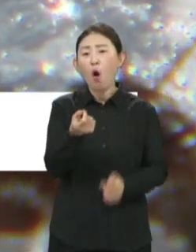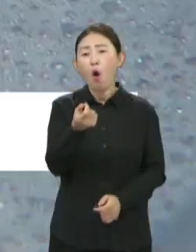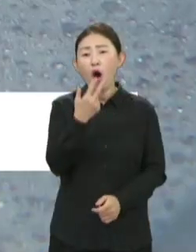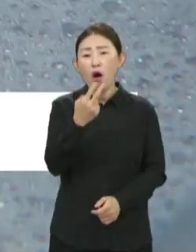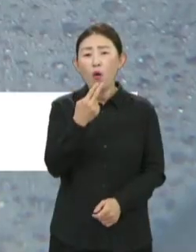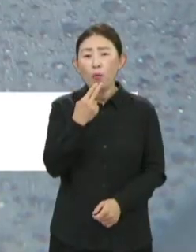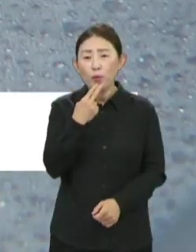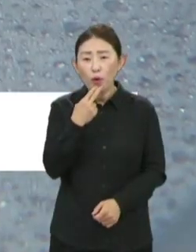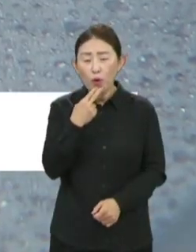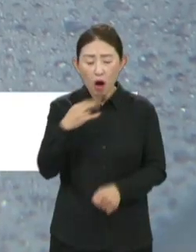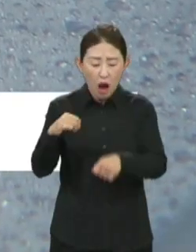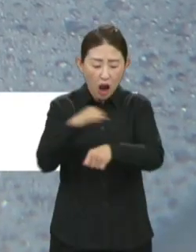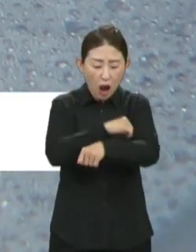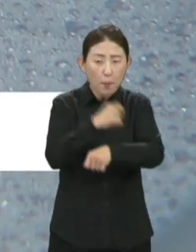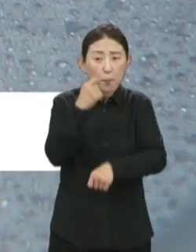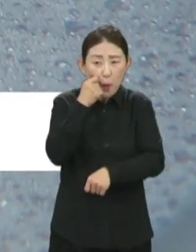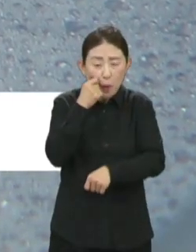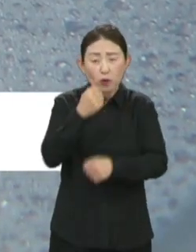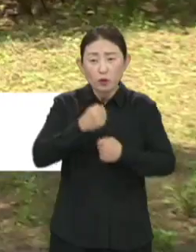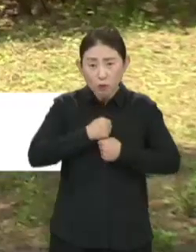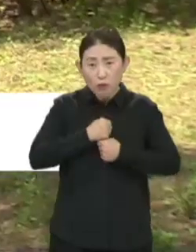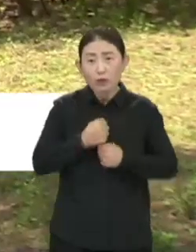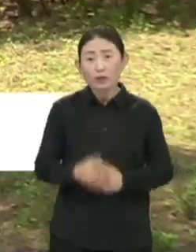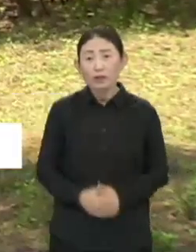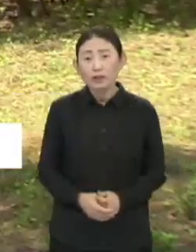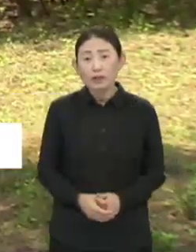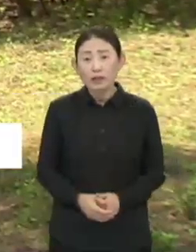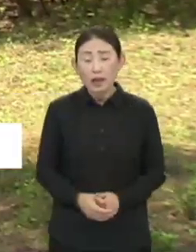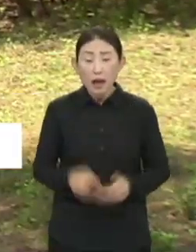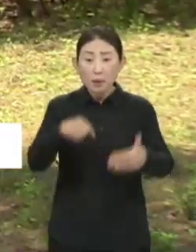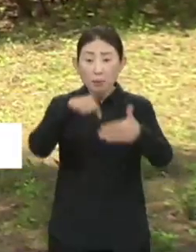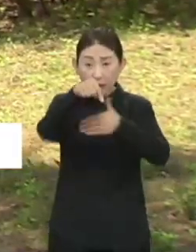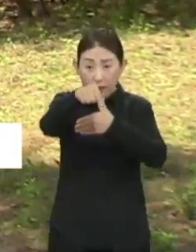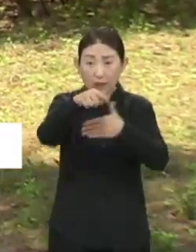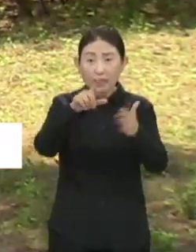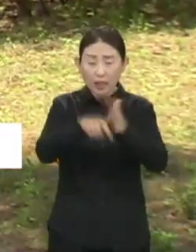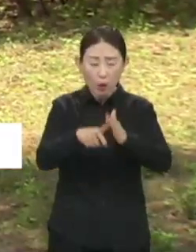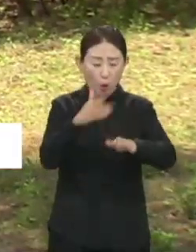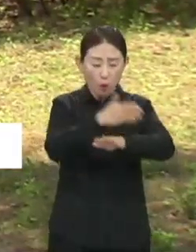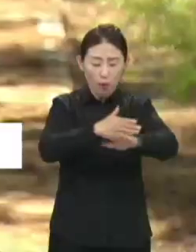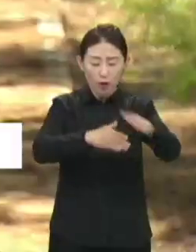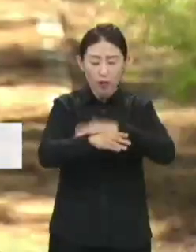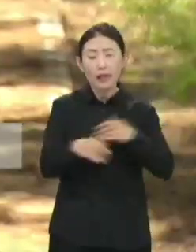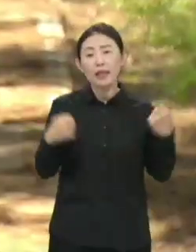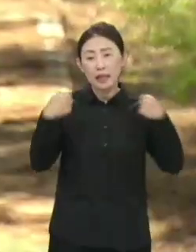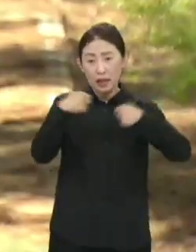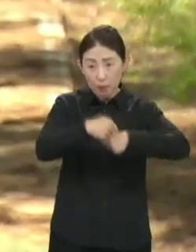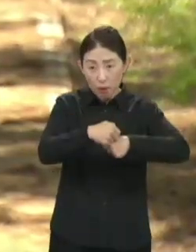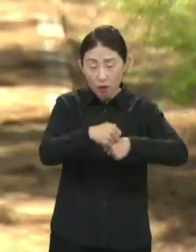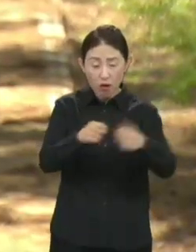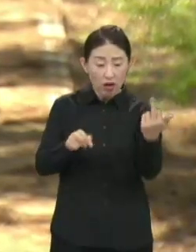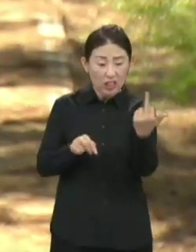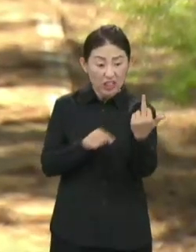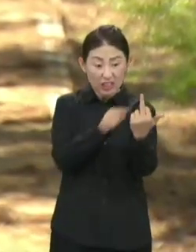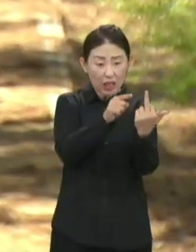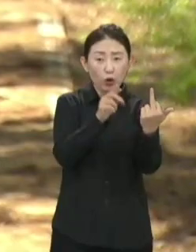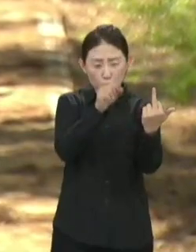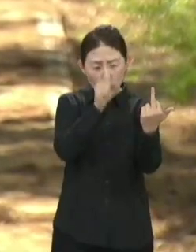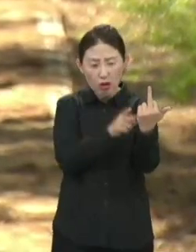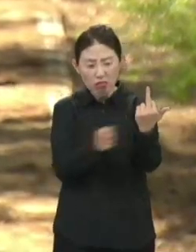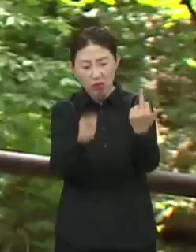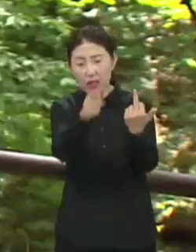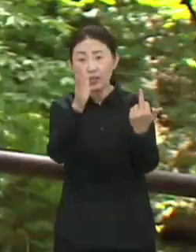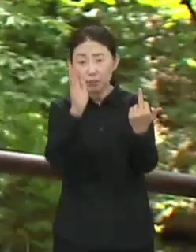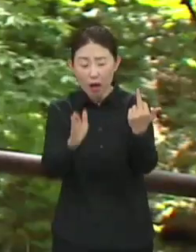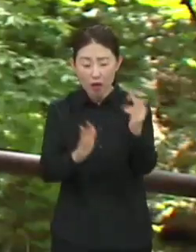물리지 않는 것이 가장 좋은 예방책입니다. 따라서 외출 시에는 긴 옷을 입고 등산로를 벗어난 길을 걷거나